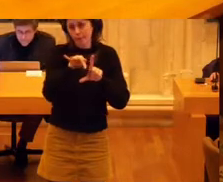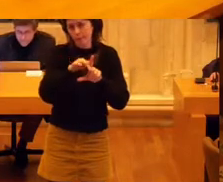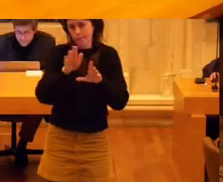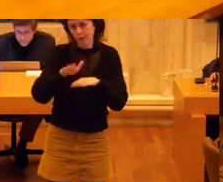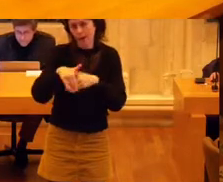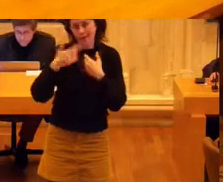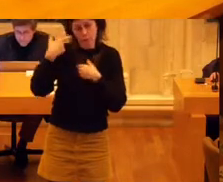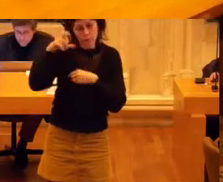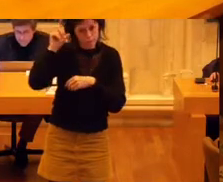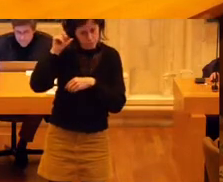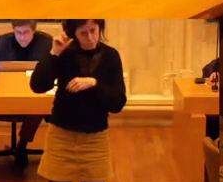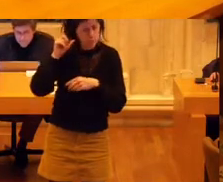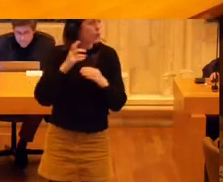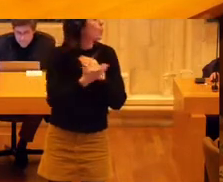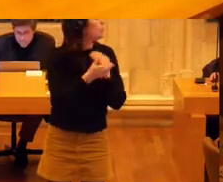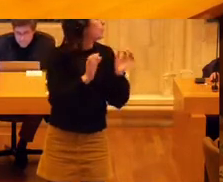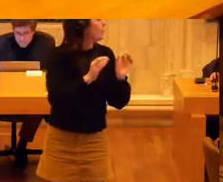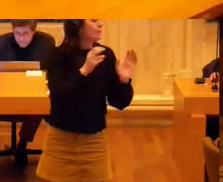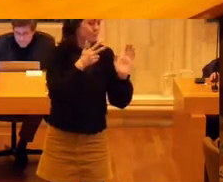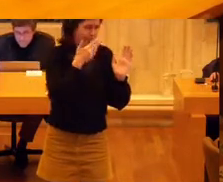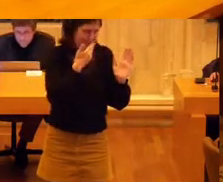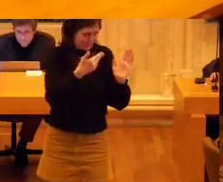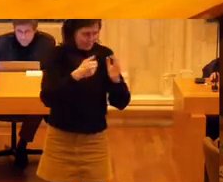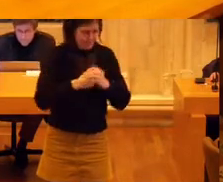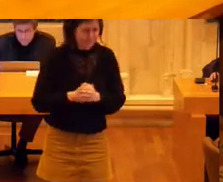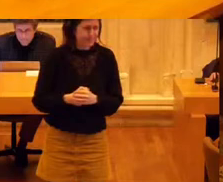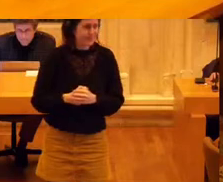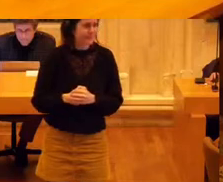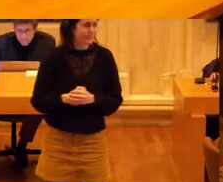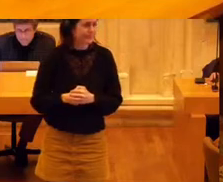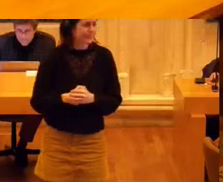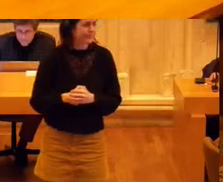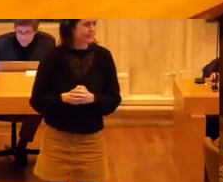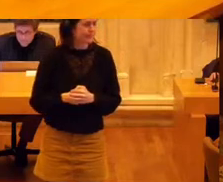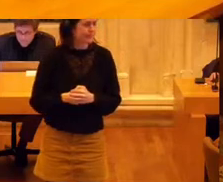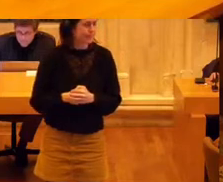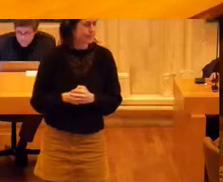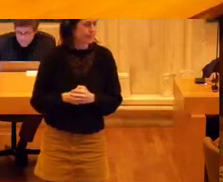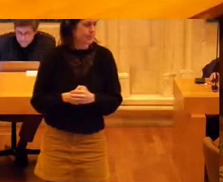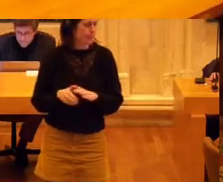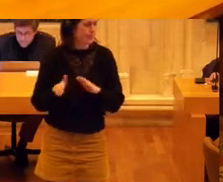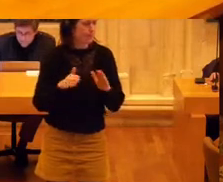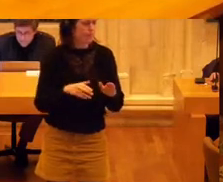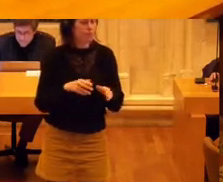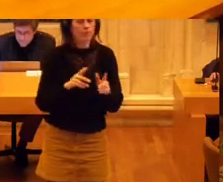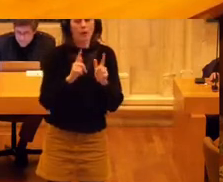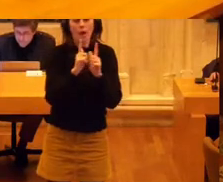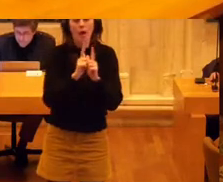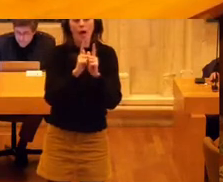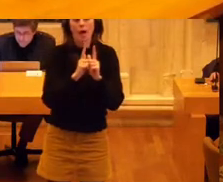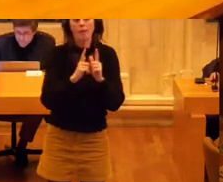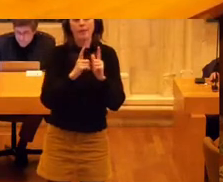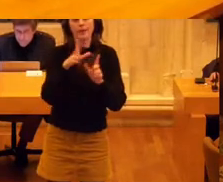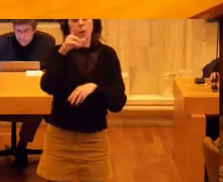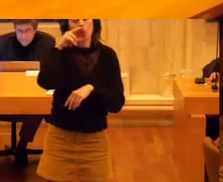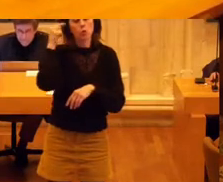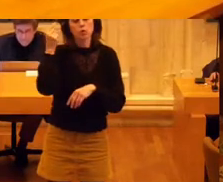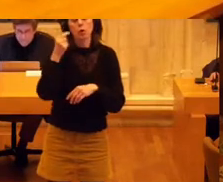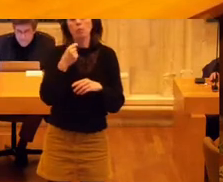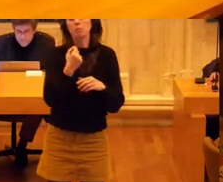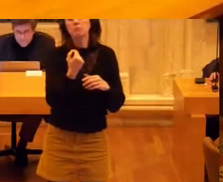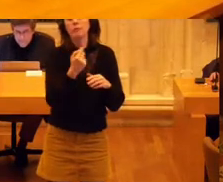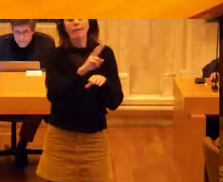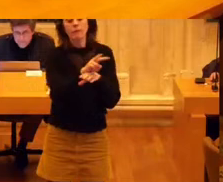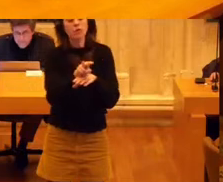FIPHFP. Pas d'opposition, merci. Les visites de l'abbaye aux hommes, pas de